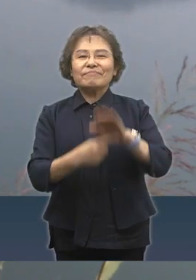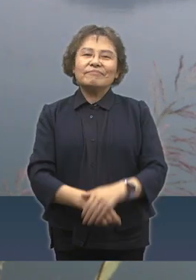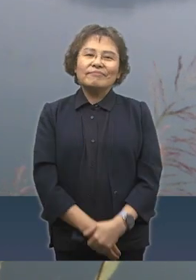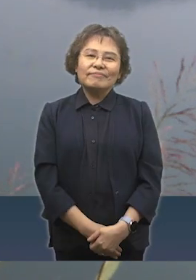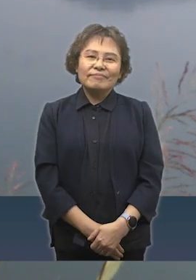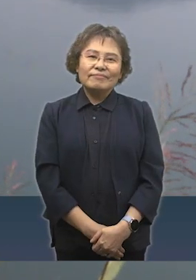밝혔습니다